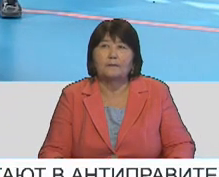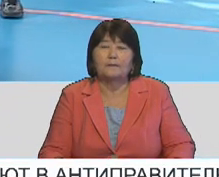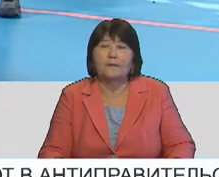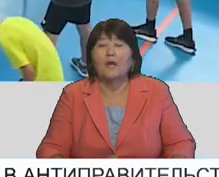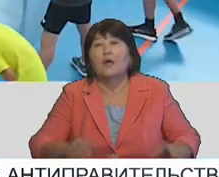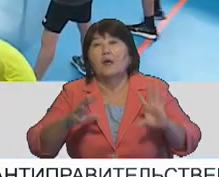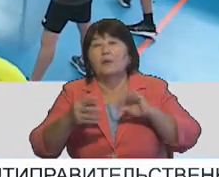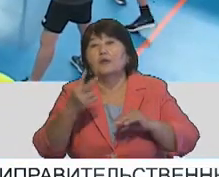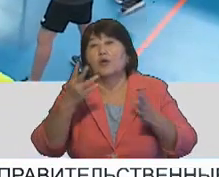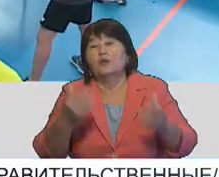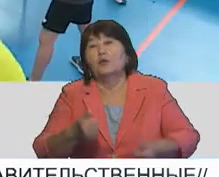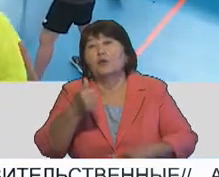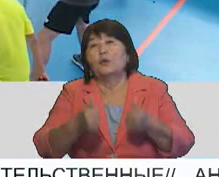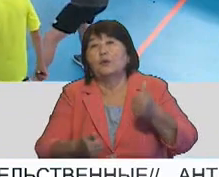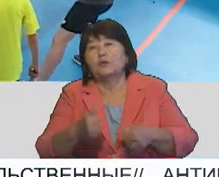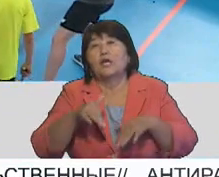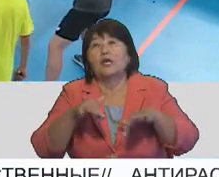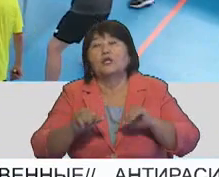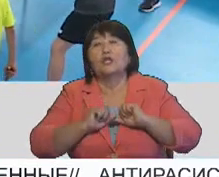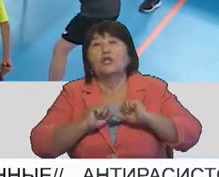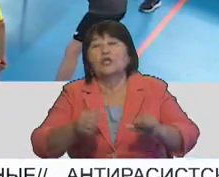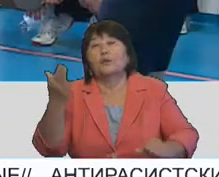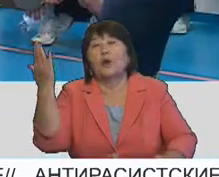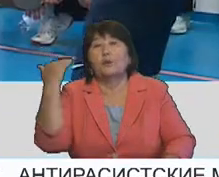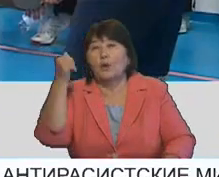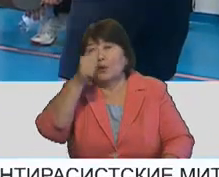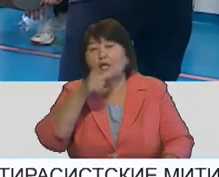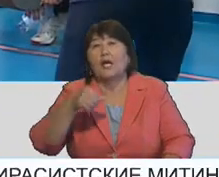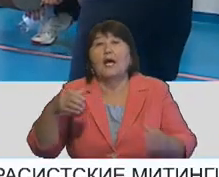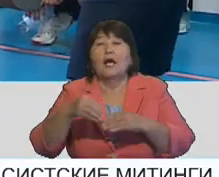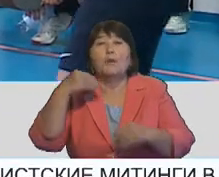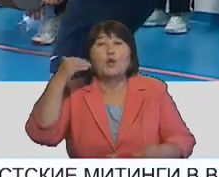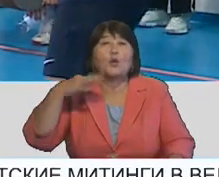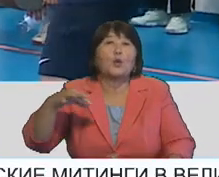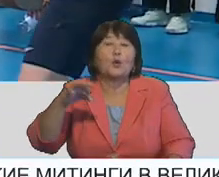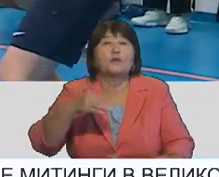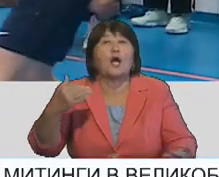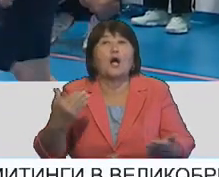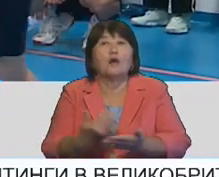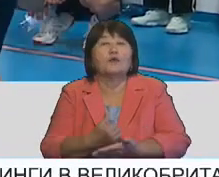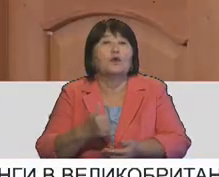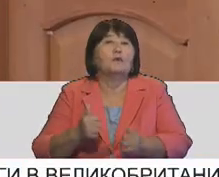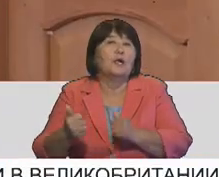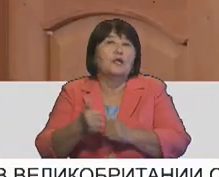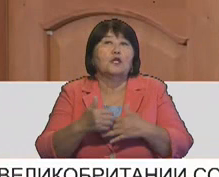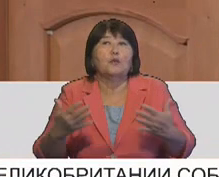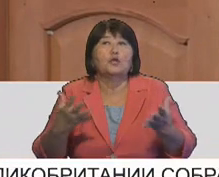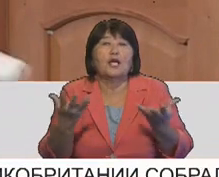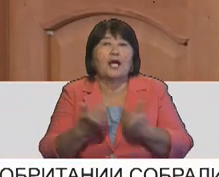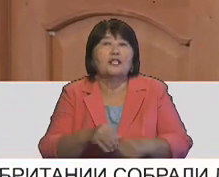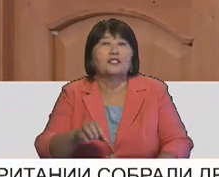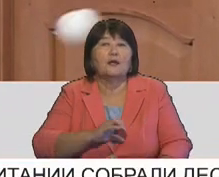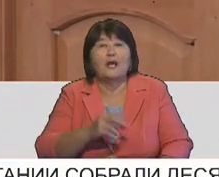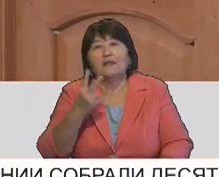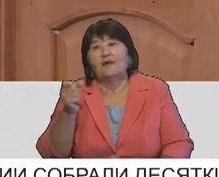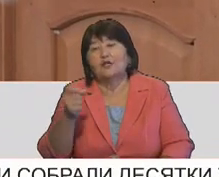По итогам двух дней состязаний действующий чемпион прошлого года, команда Туркестанской области, вновь завоевал наибольшее количество медалей –